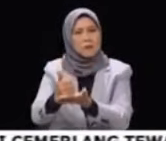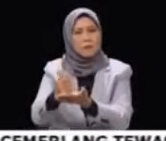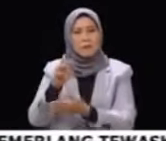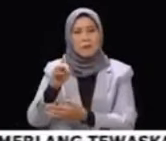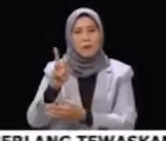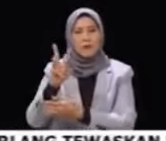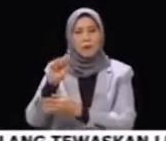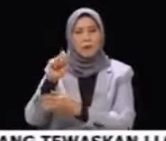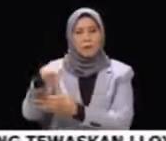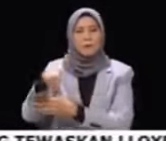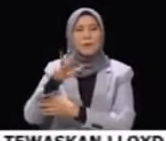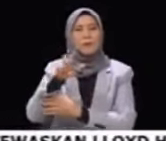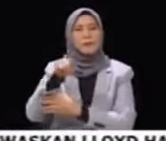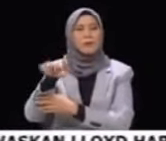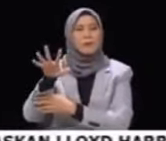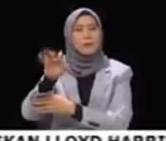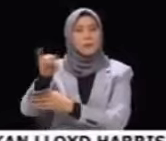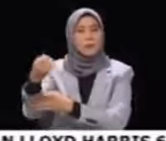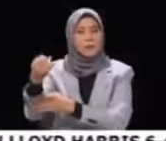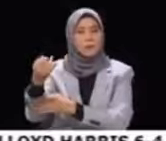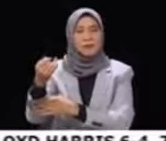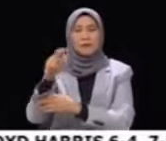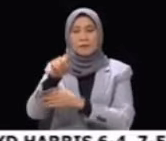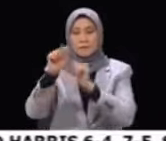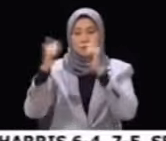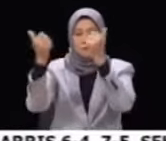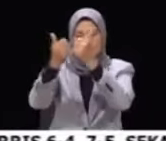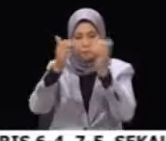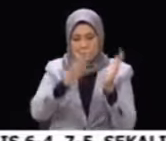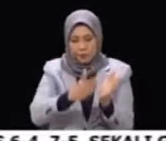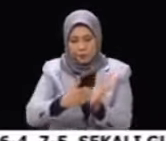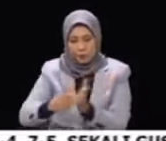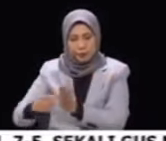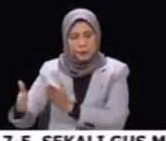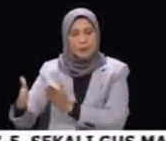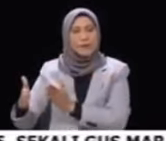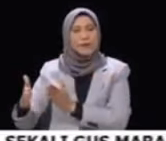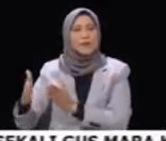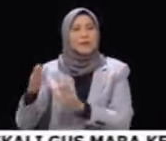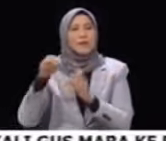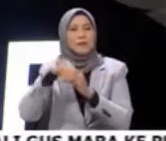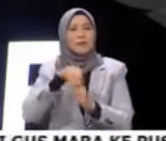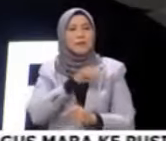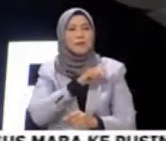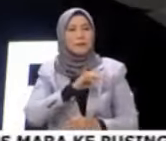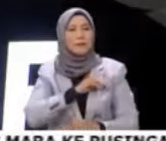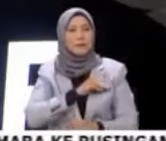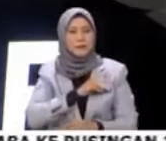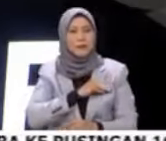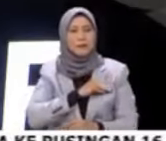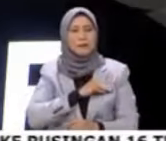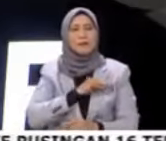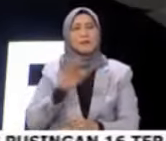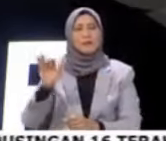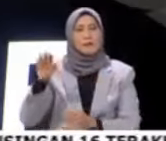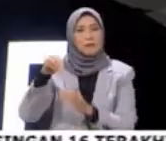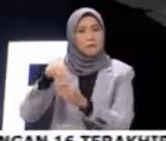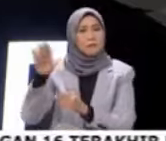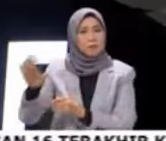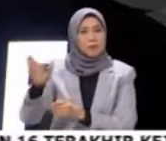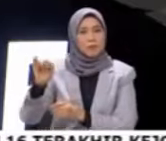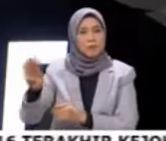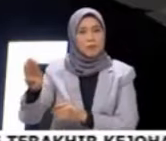juga bahawa kedudukan MAWIB ini sebagai sebuah agensi yang sangat strategik di dalam kementerian dan juga portfolio yang berhormat. Dalam